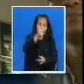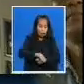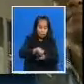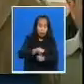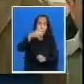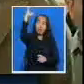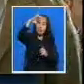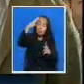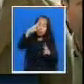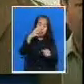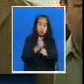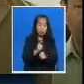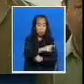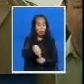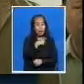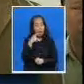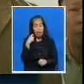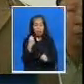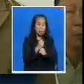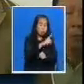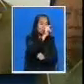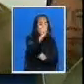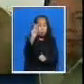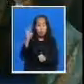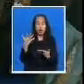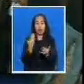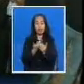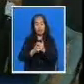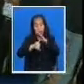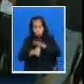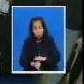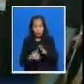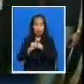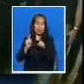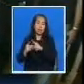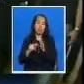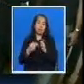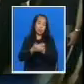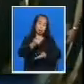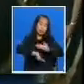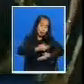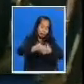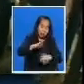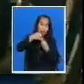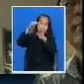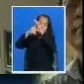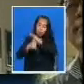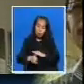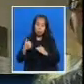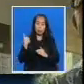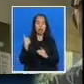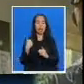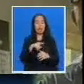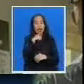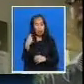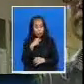เดี๋ยวท่วมนะครับแล้วก็ที่สำคัญก็คือเรื่องราคา ครับ นะครับปลูกเสร็จก็มีความรู้สึกว่าโอกาสขาดทุน